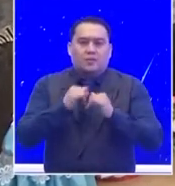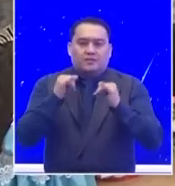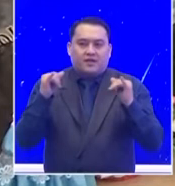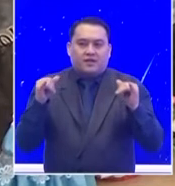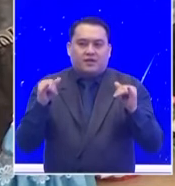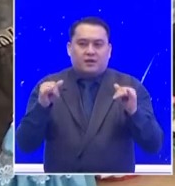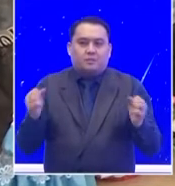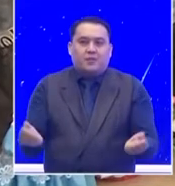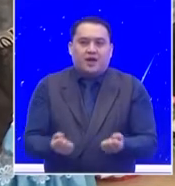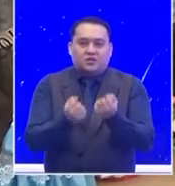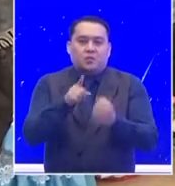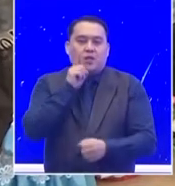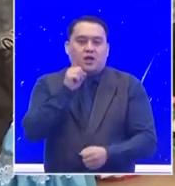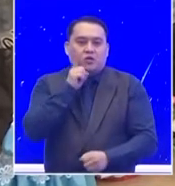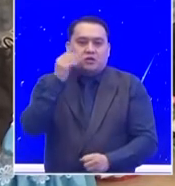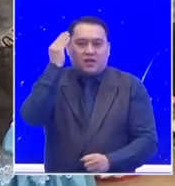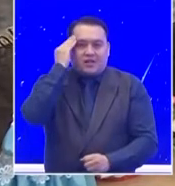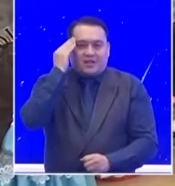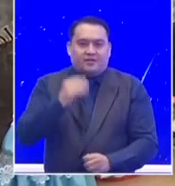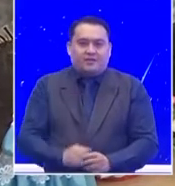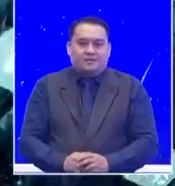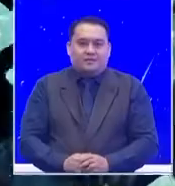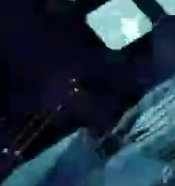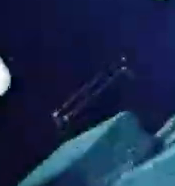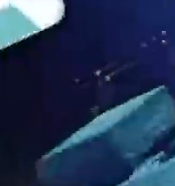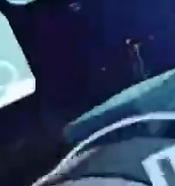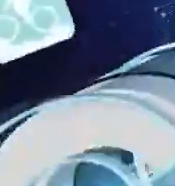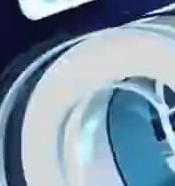и поддержка молодых юных талантов.